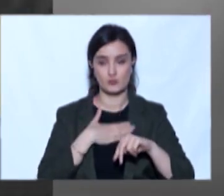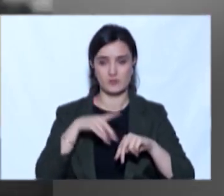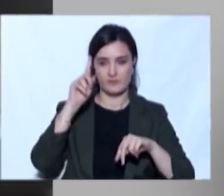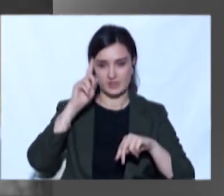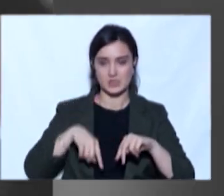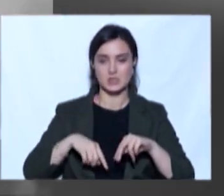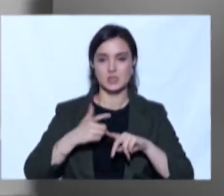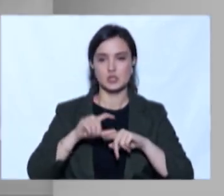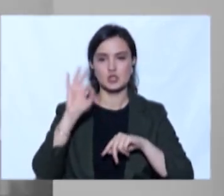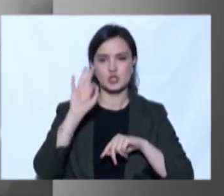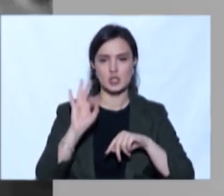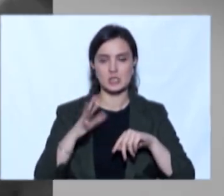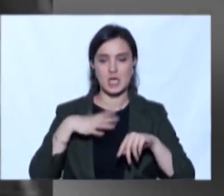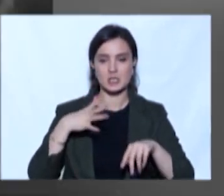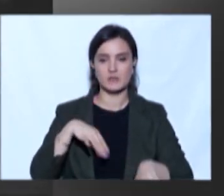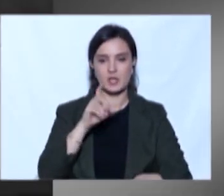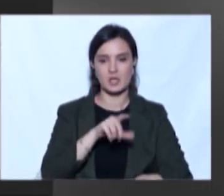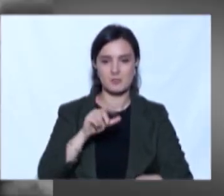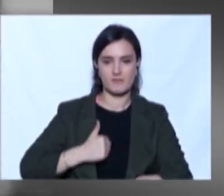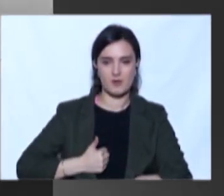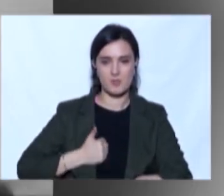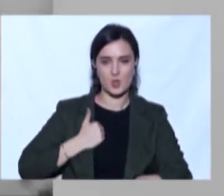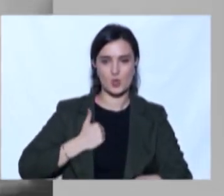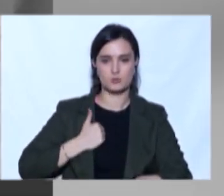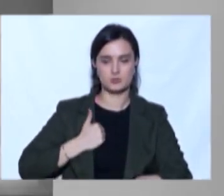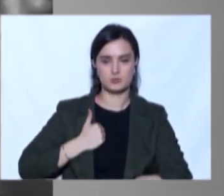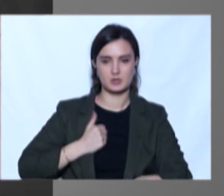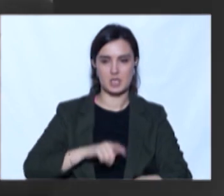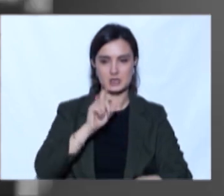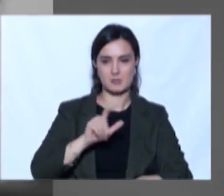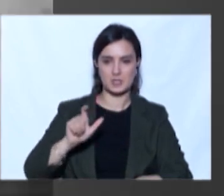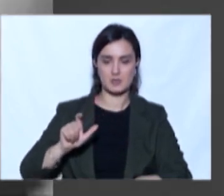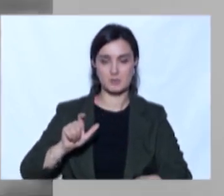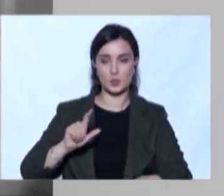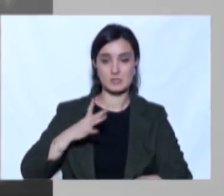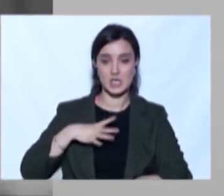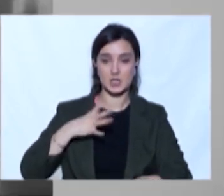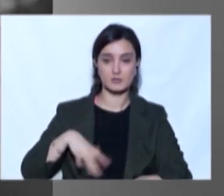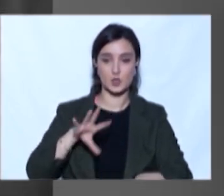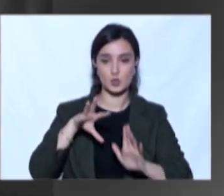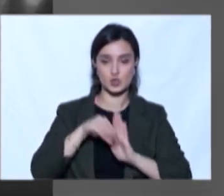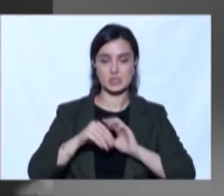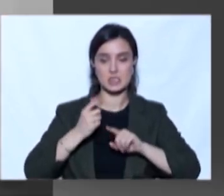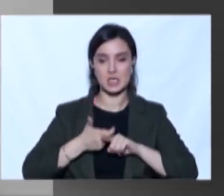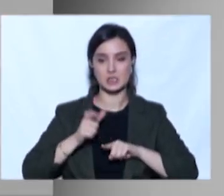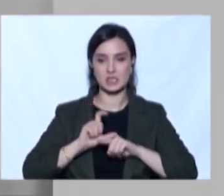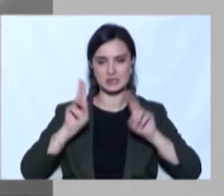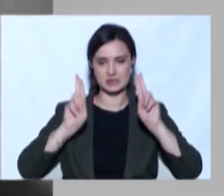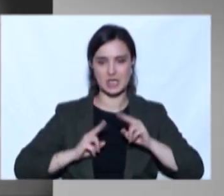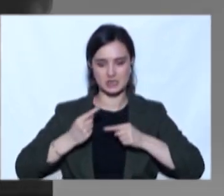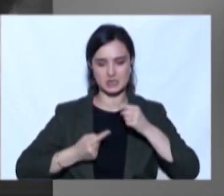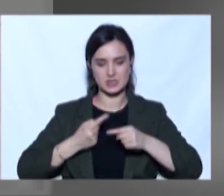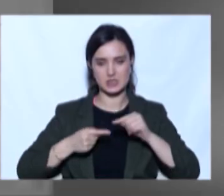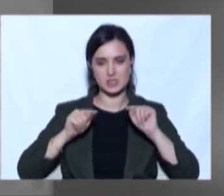და ხშირ შემთხვევაში ქართველები ვამაყობთან ამაყობენ ადამიანები, იმით რომ საქართველოში ძალიან ესეთი ტრადიცია არის